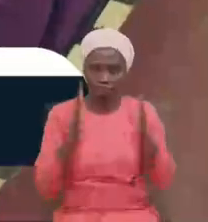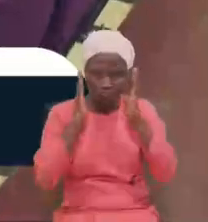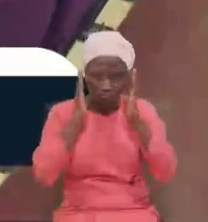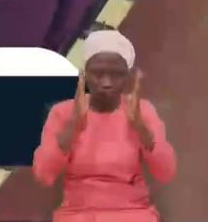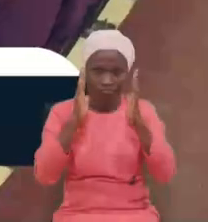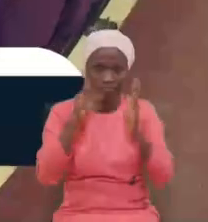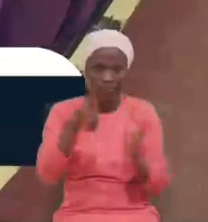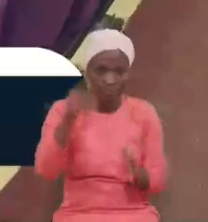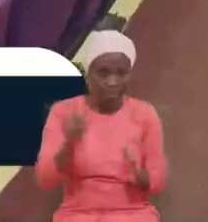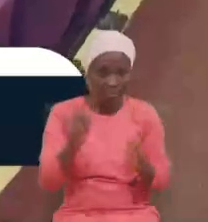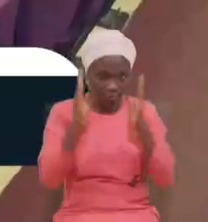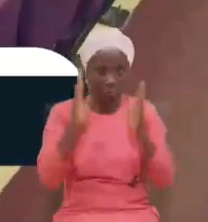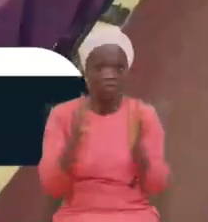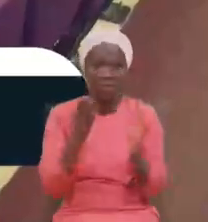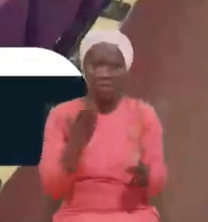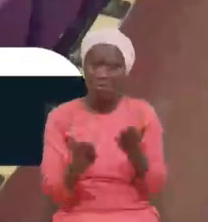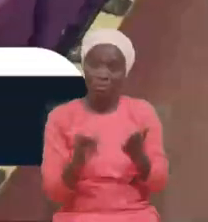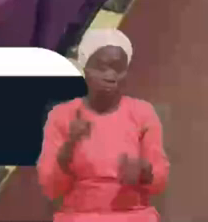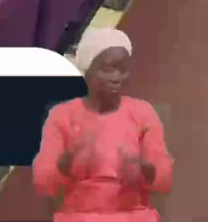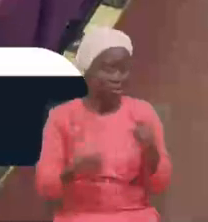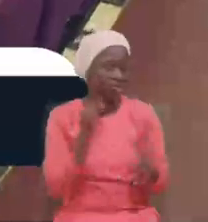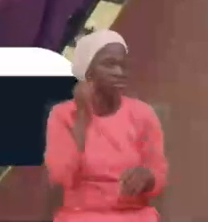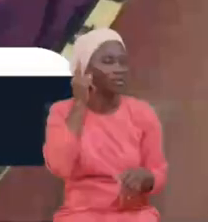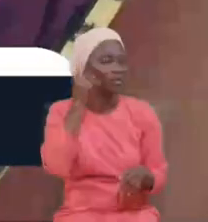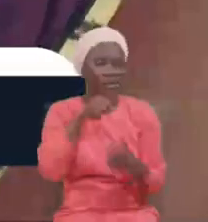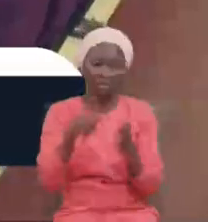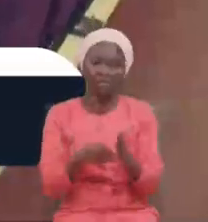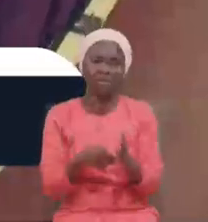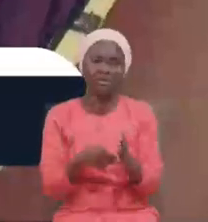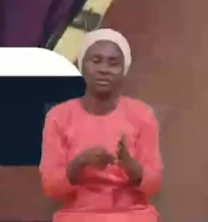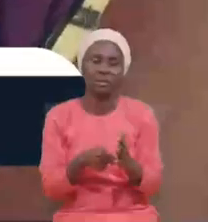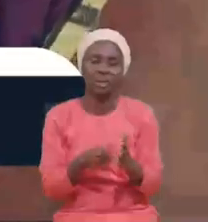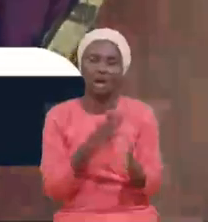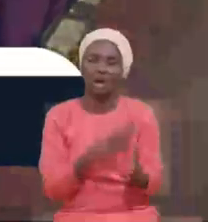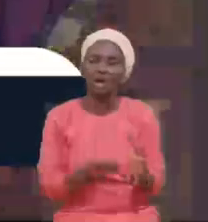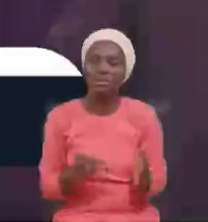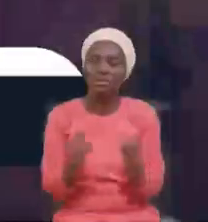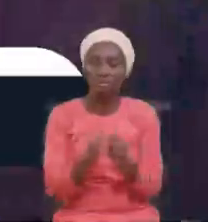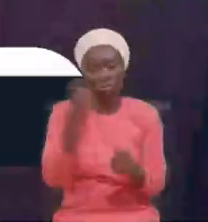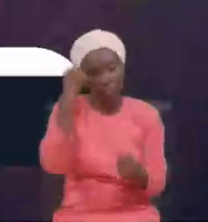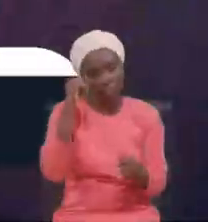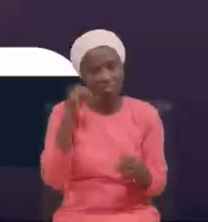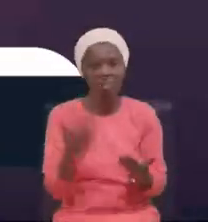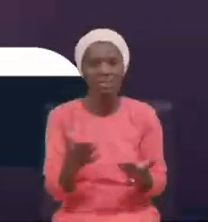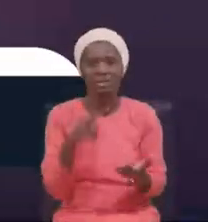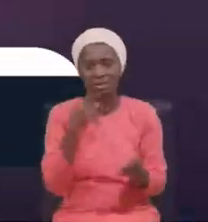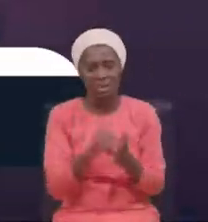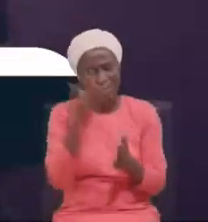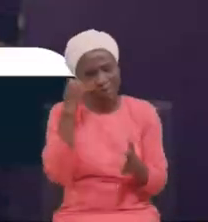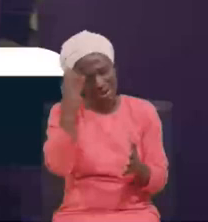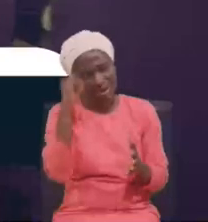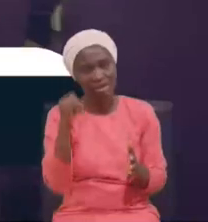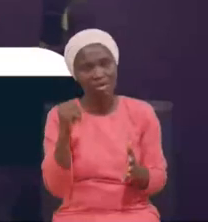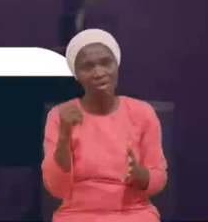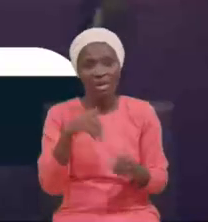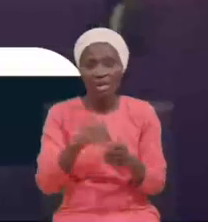prêter attention à ceci parce que peut-être vous pouvez ne pas le comprendre. Et on l'appelle désobéissance. On va voir